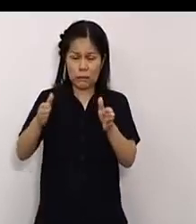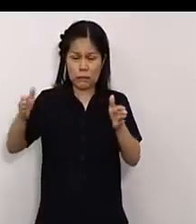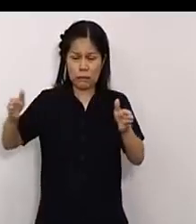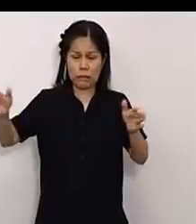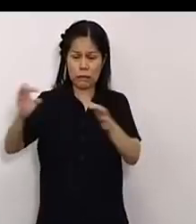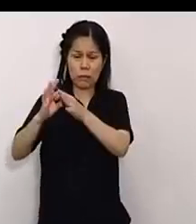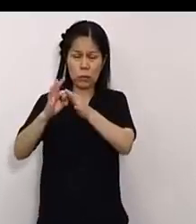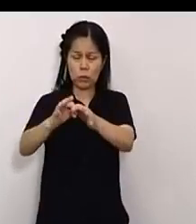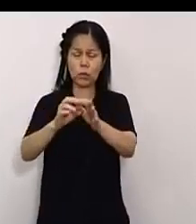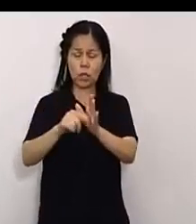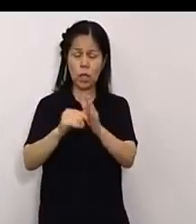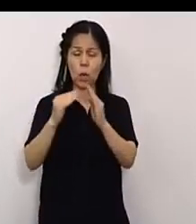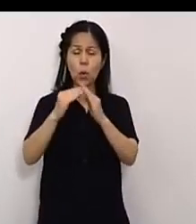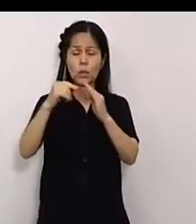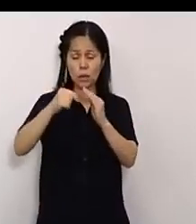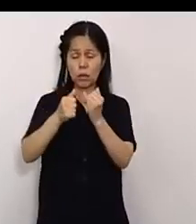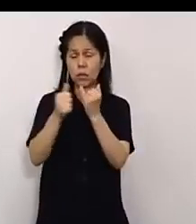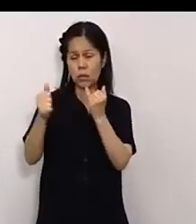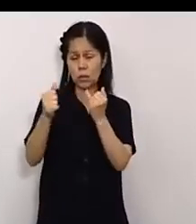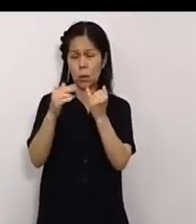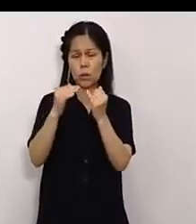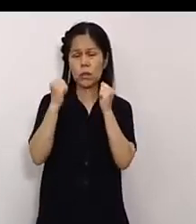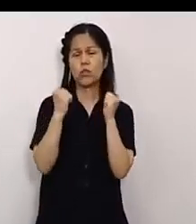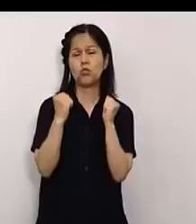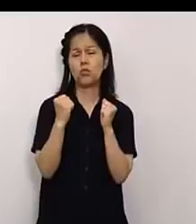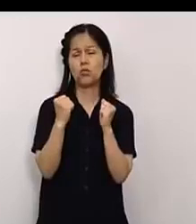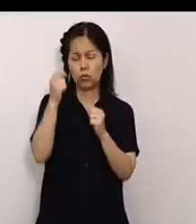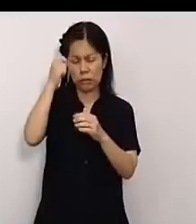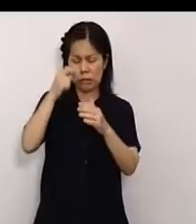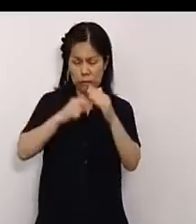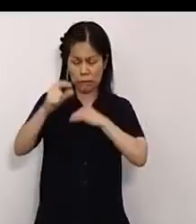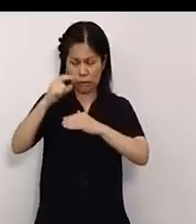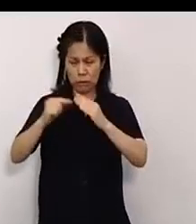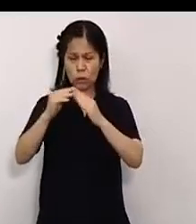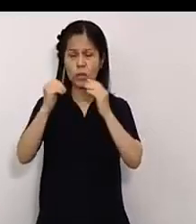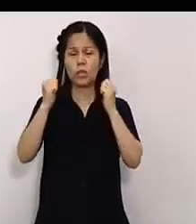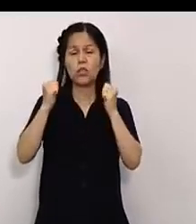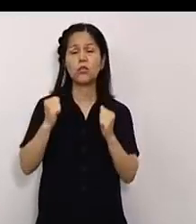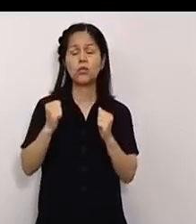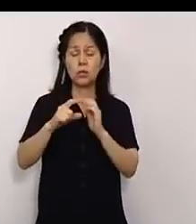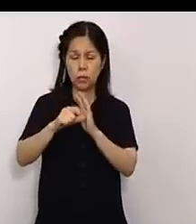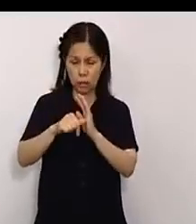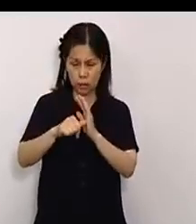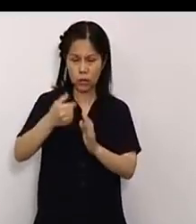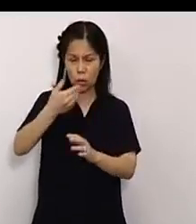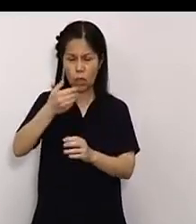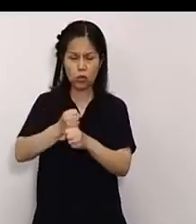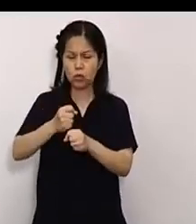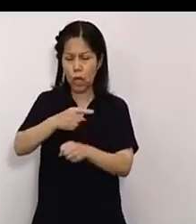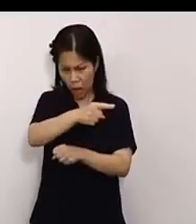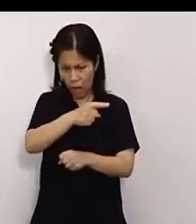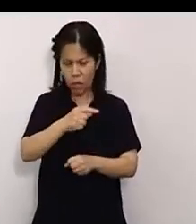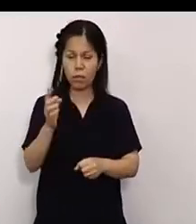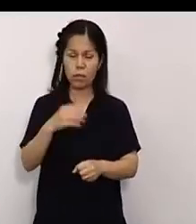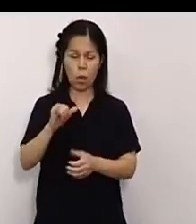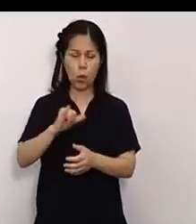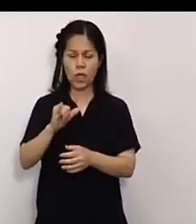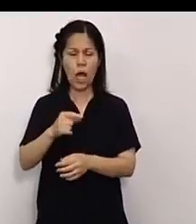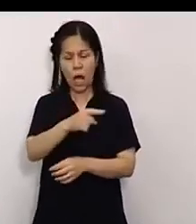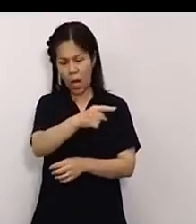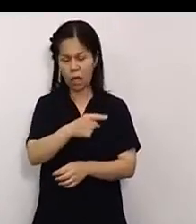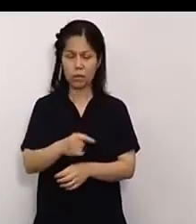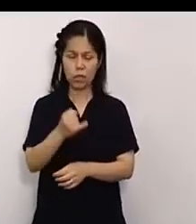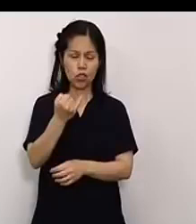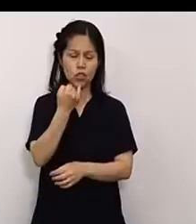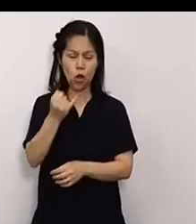夫がずっと家にいて、朝から晩までずっと、やれ飯を作れとか、お茶を入れろ、醤油を